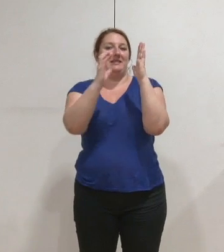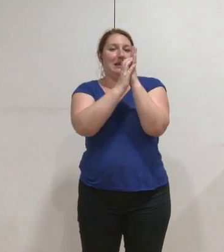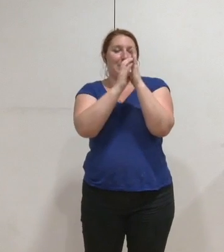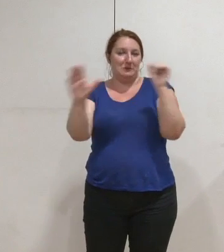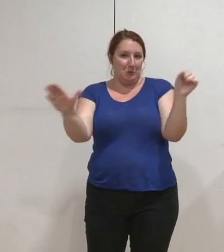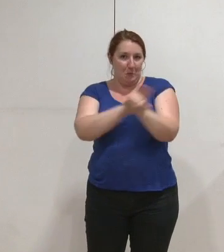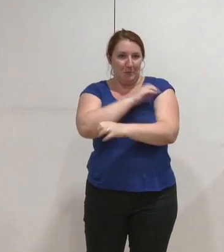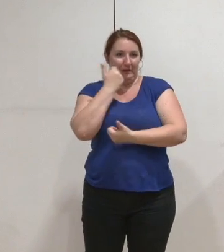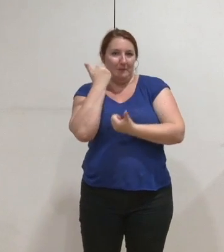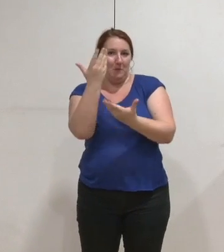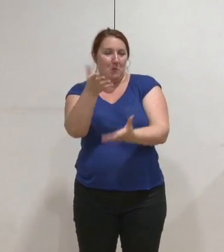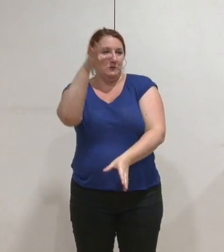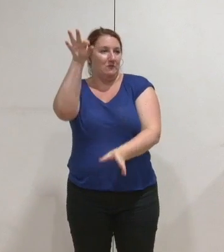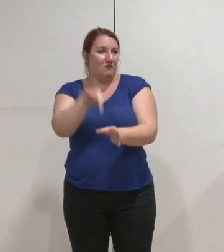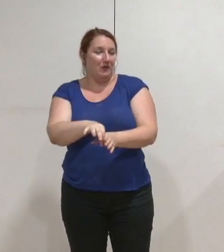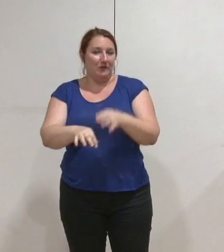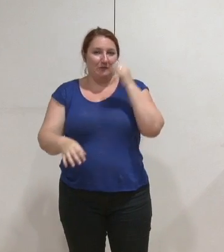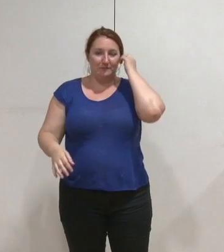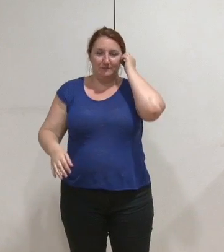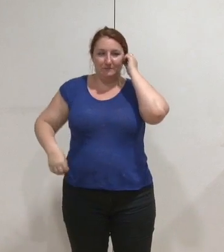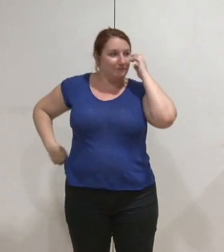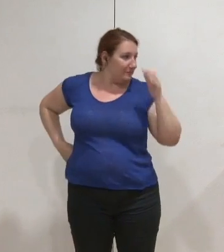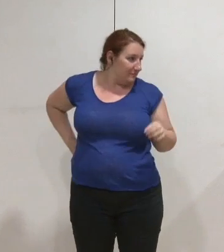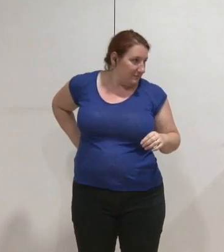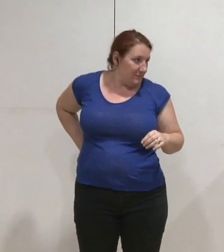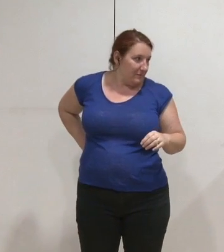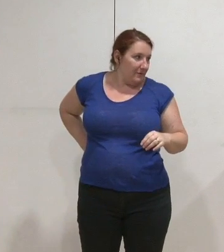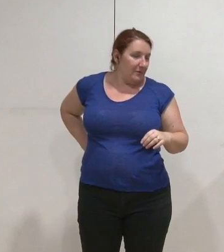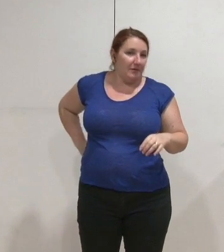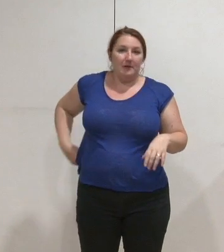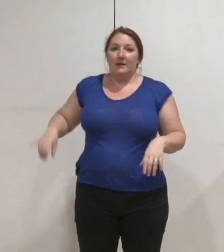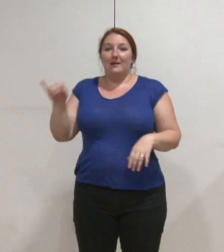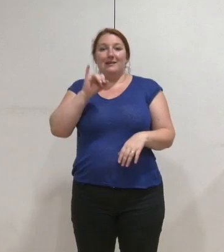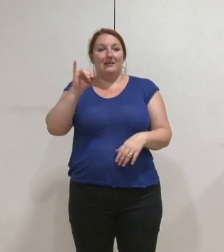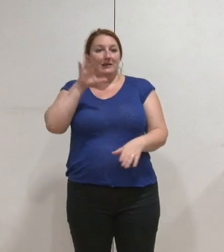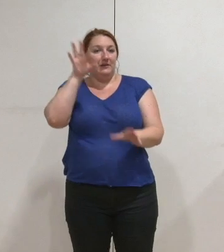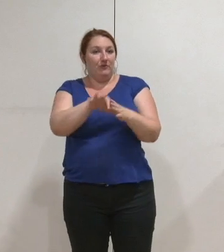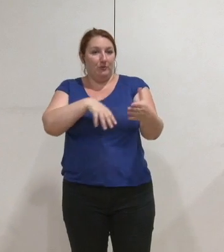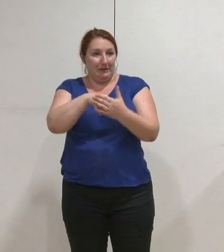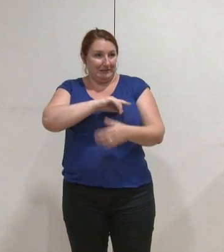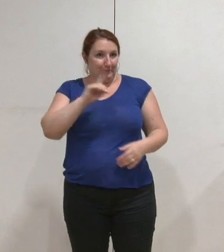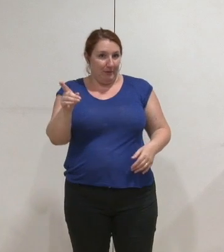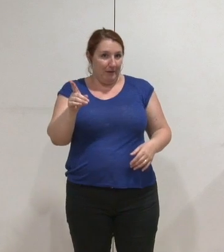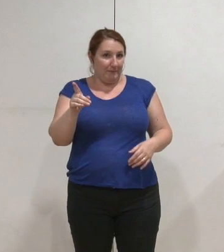sur la délibération donc qui ne prend pas part au